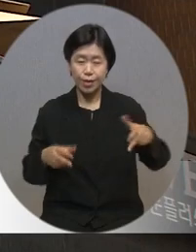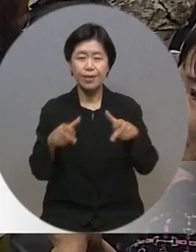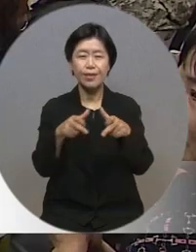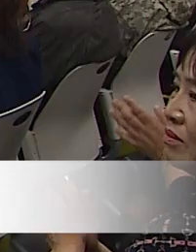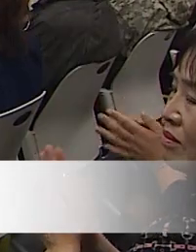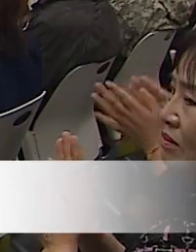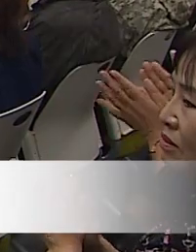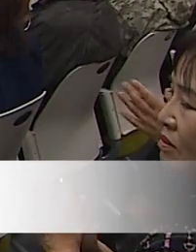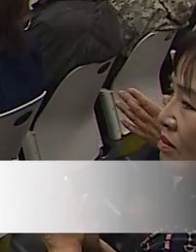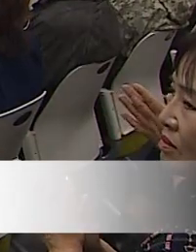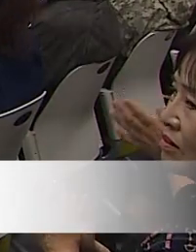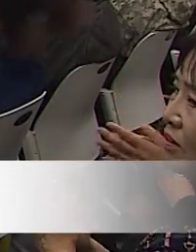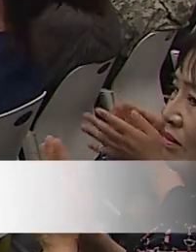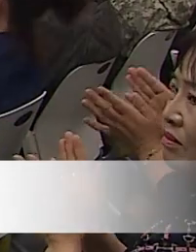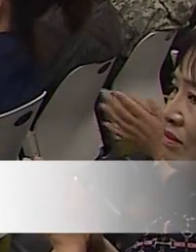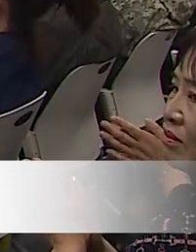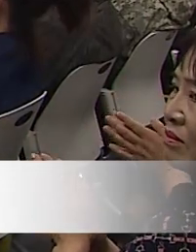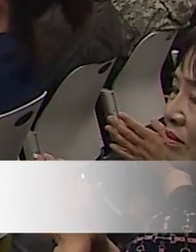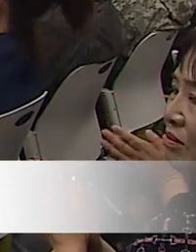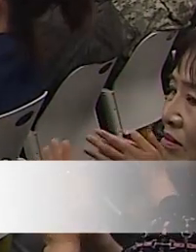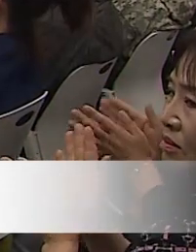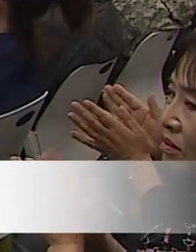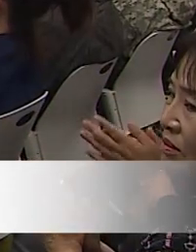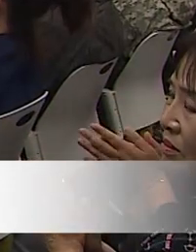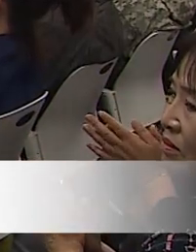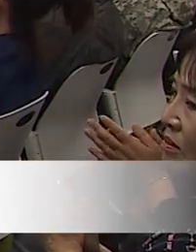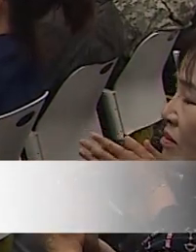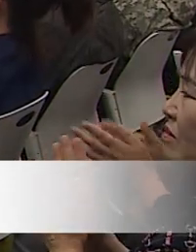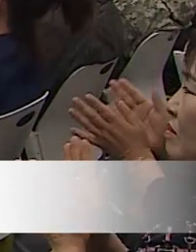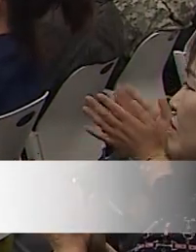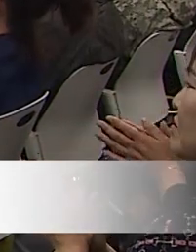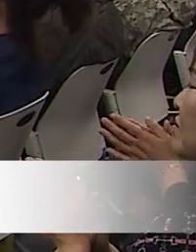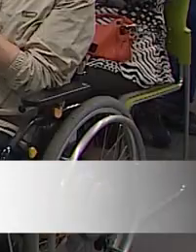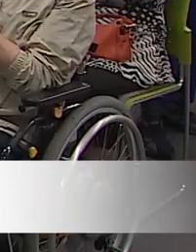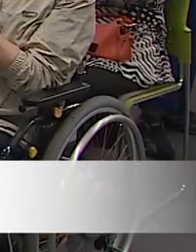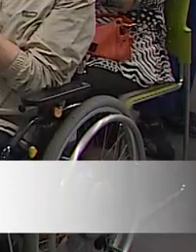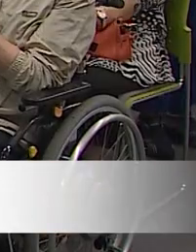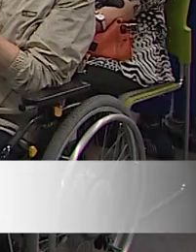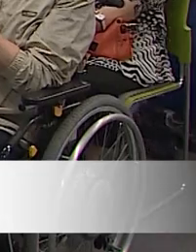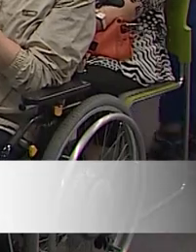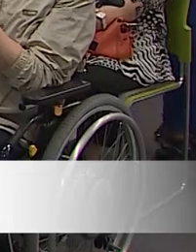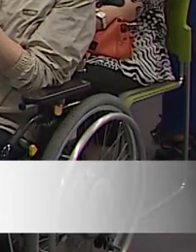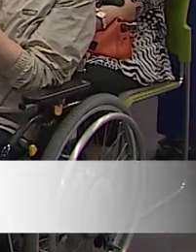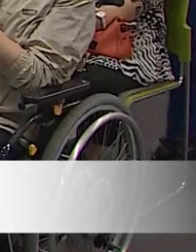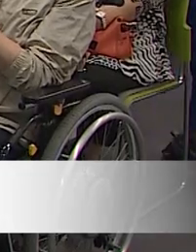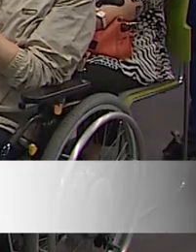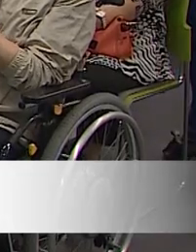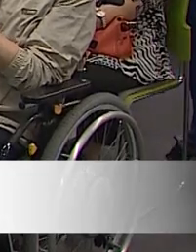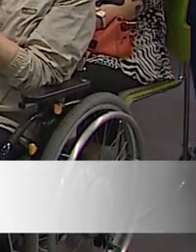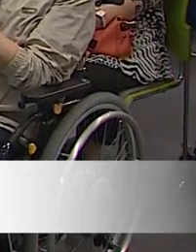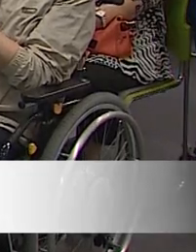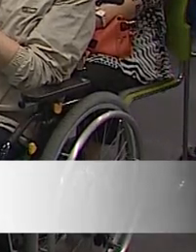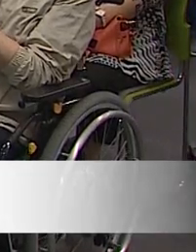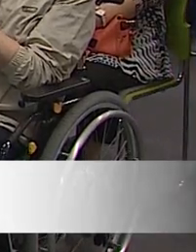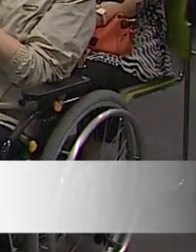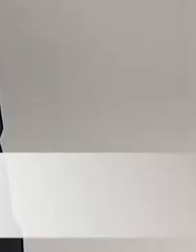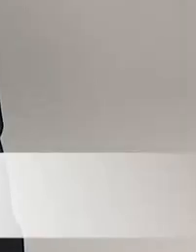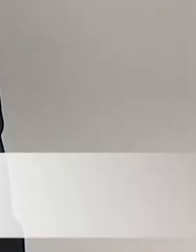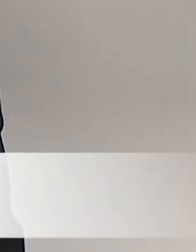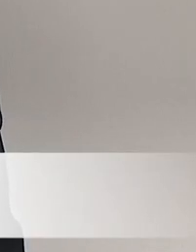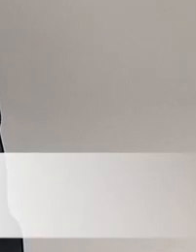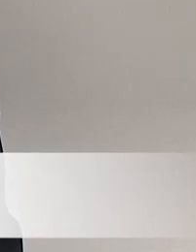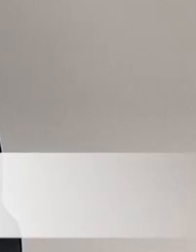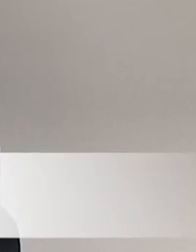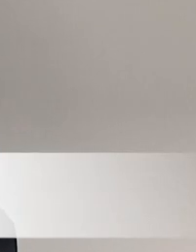쉼터입니다. 지난 22일 금천구 지체장애인 쉼터에서 개소 1주년 기념을 축하하는 자리가 열렸습니다.